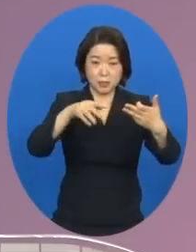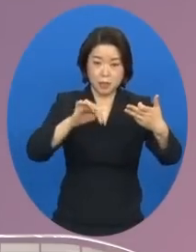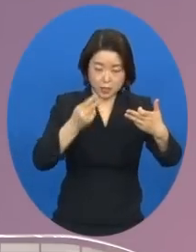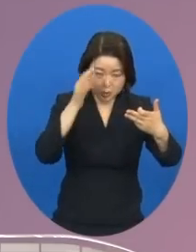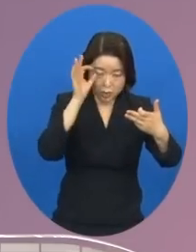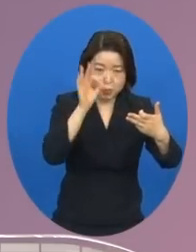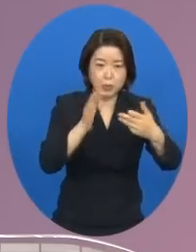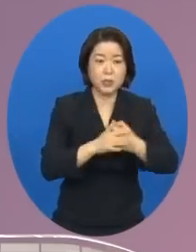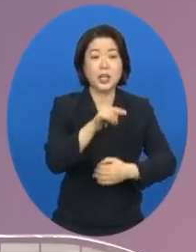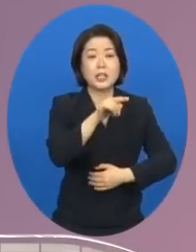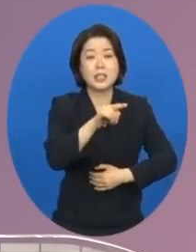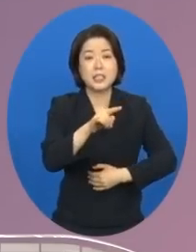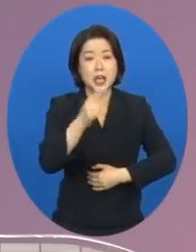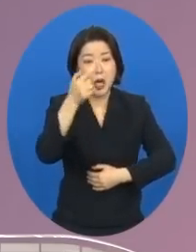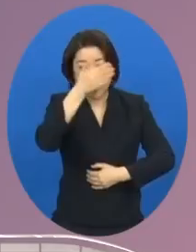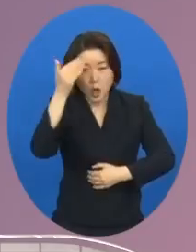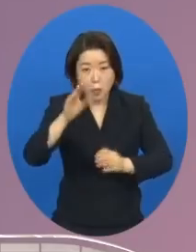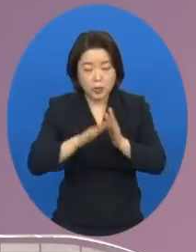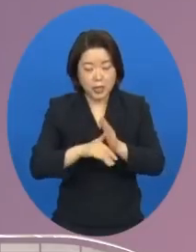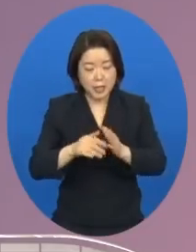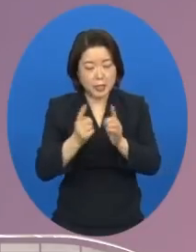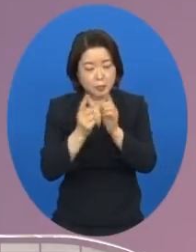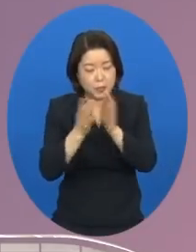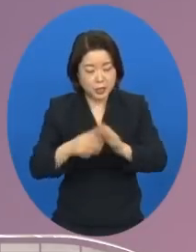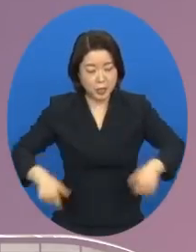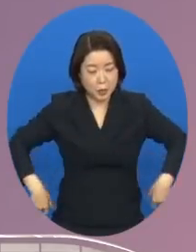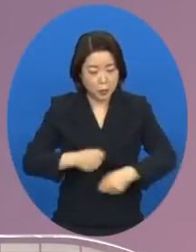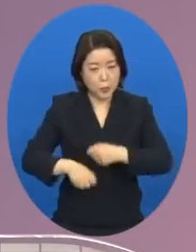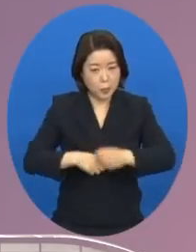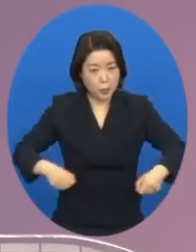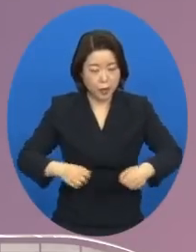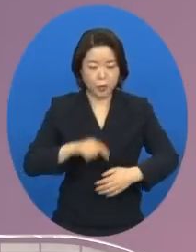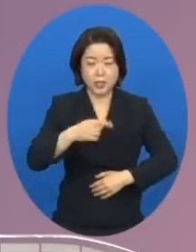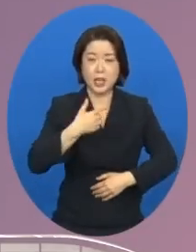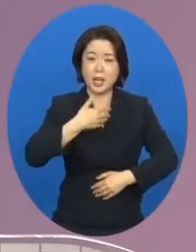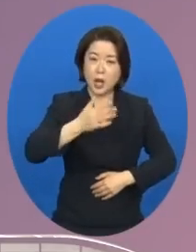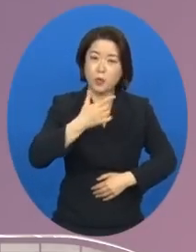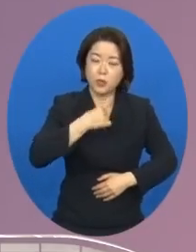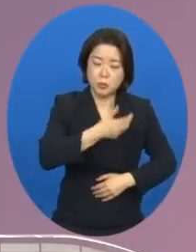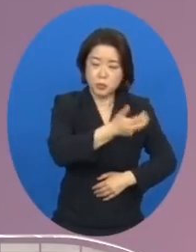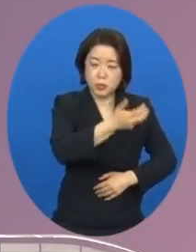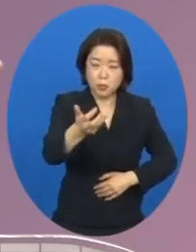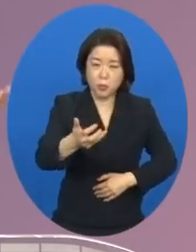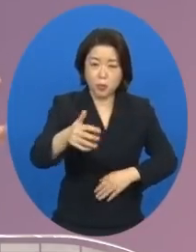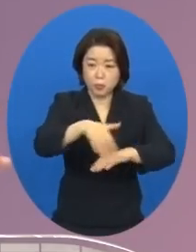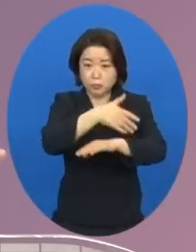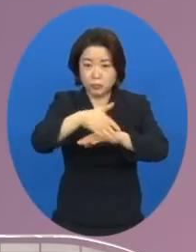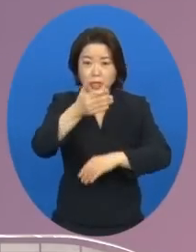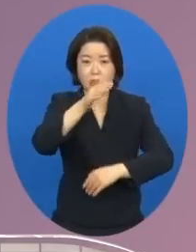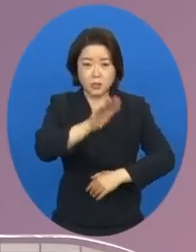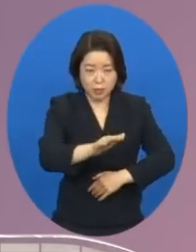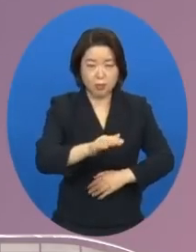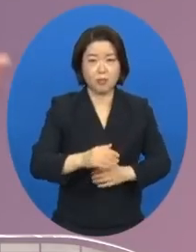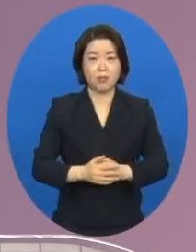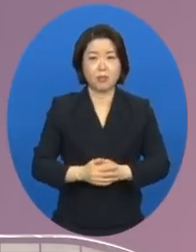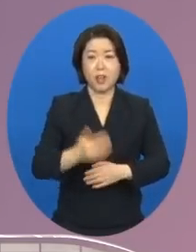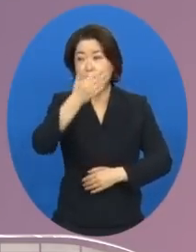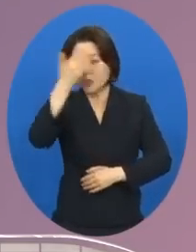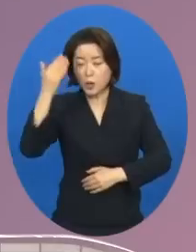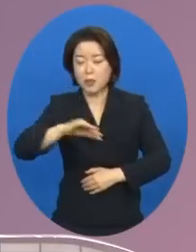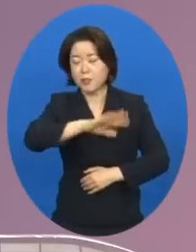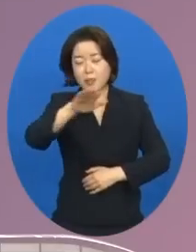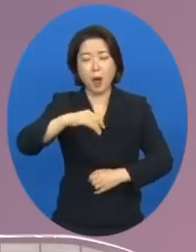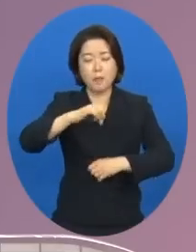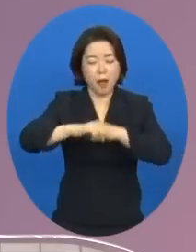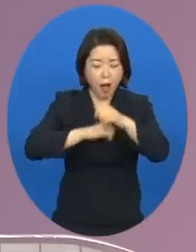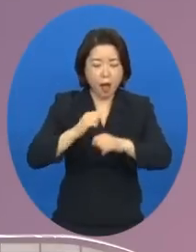내가 젊어서는 스스로 띠를 띠고 내가 가고 싶은 곳을 다녔으나, 젊어서는 다 마음대로 살고 싶어